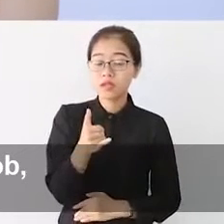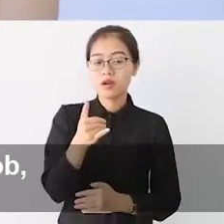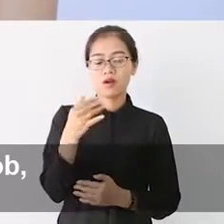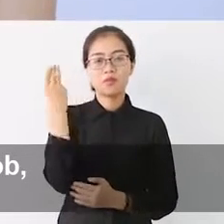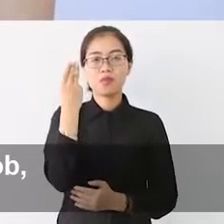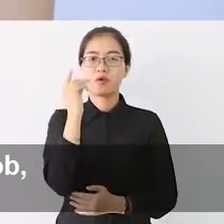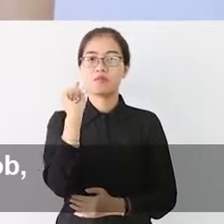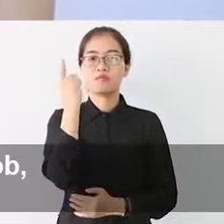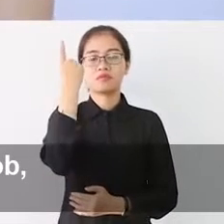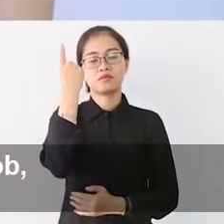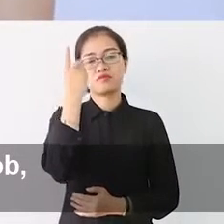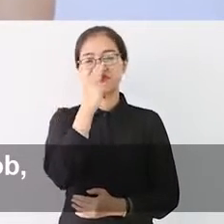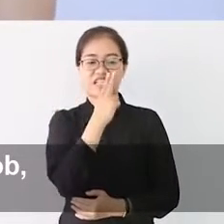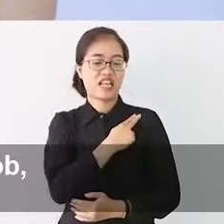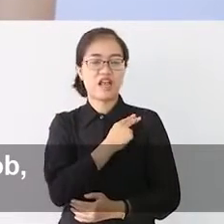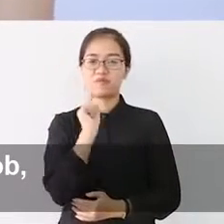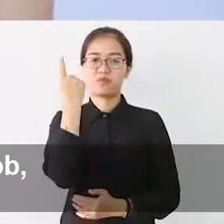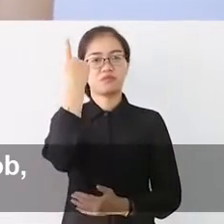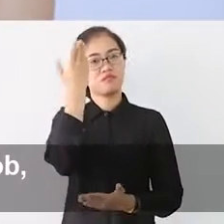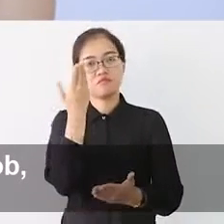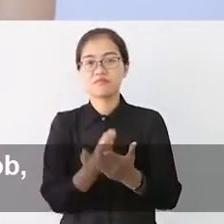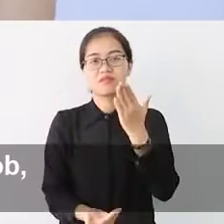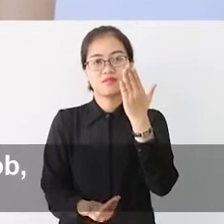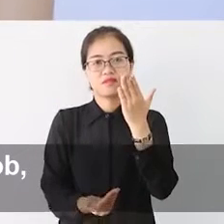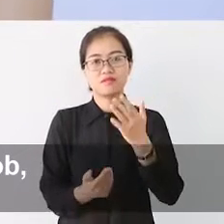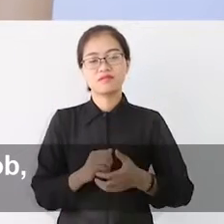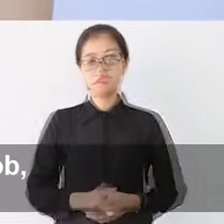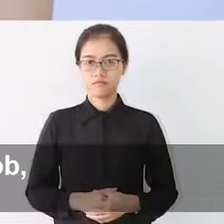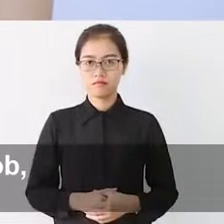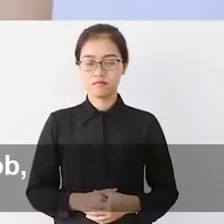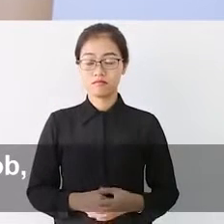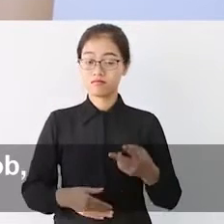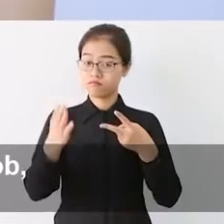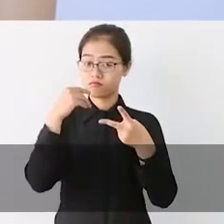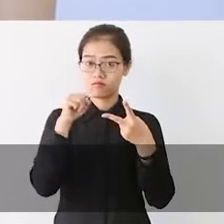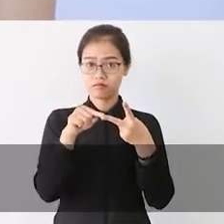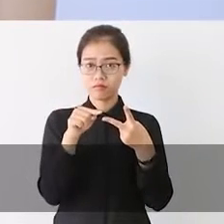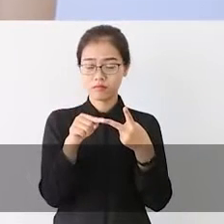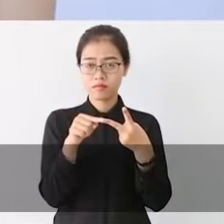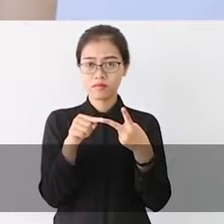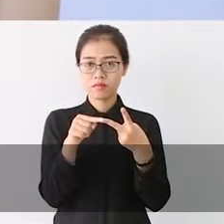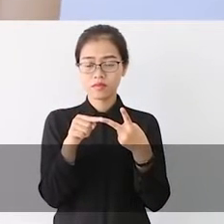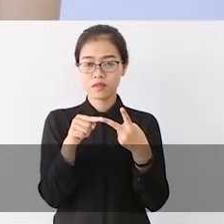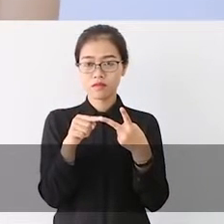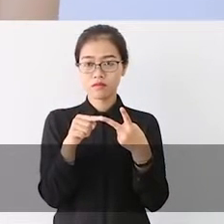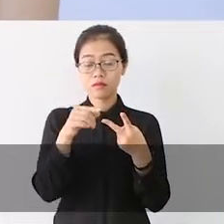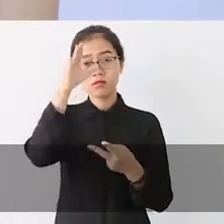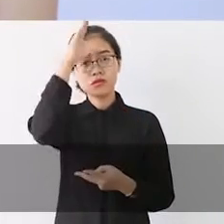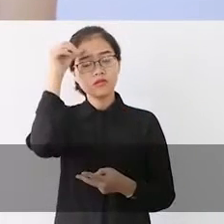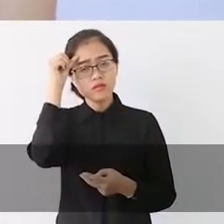hỏi thông qua cái công việc của mình để mà chúng tôi rút kinh nghiệm và xây dựng cái mô hình. Một cái thứ hai nữa